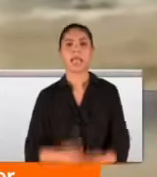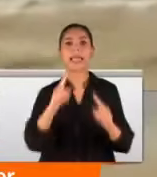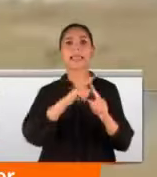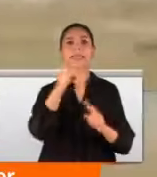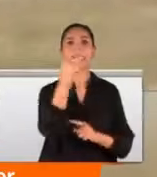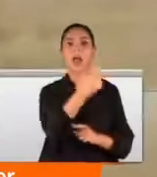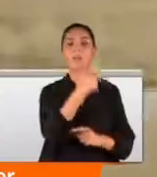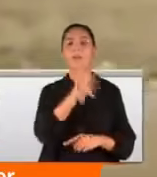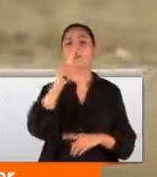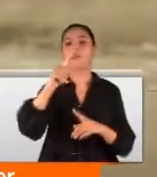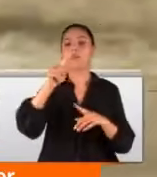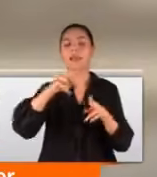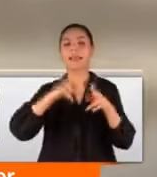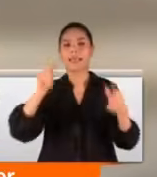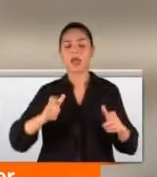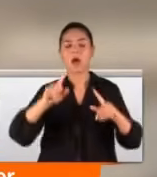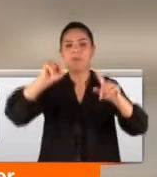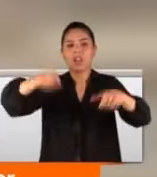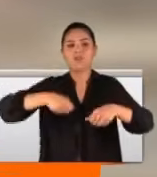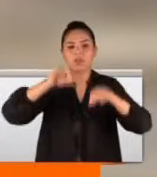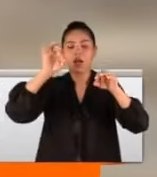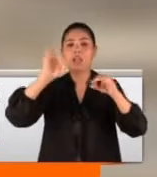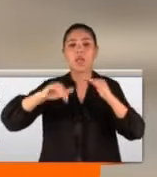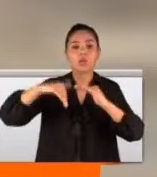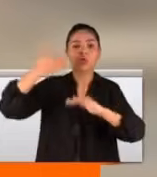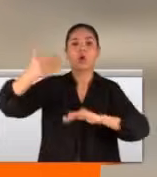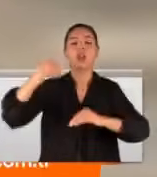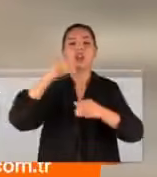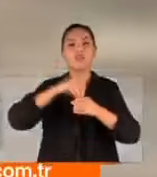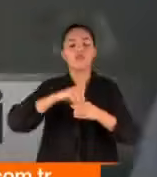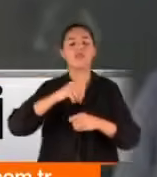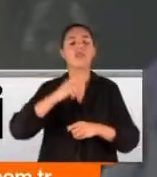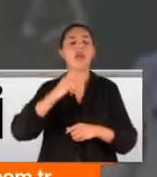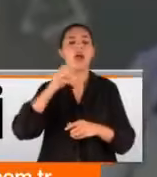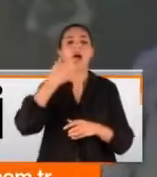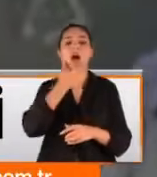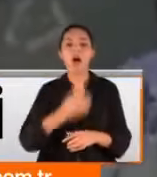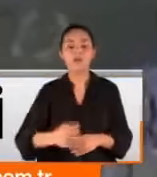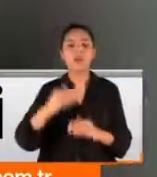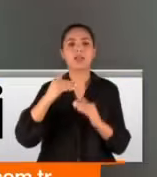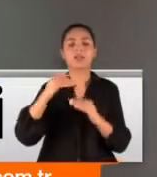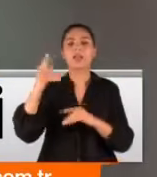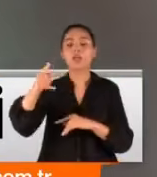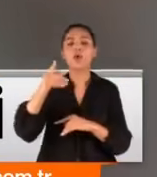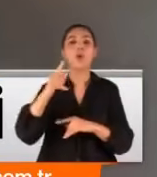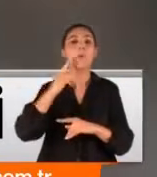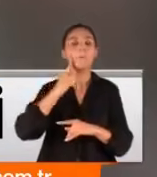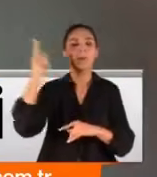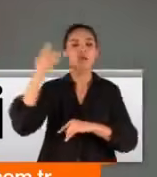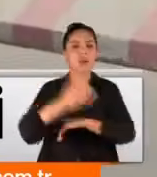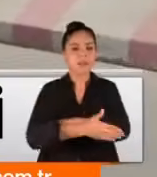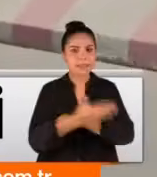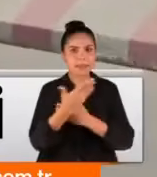Taliban'ın Kabil'i ele geçirmesinin ardından aralarında Afganistan Cumhurbaşkanı Yardımcısı, Dışişleri Bakanı ve Milli İstihbarat Başkanı'nın